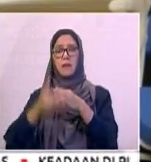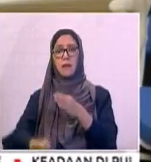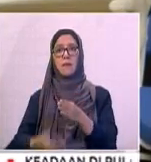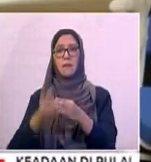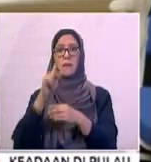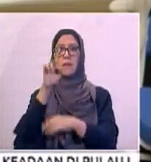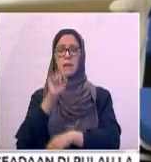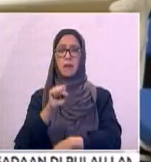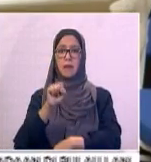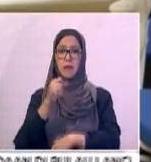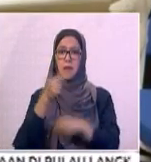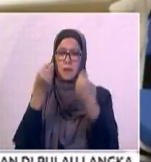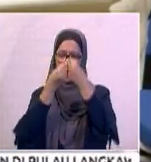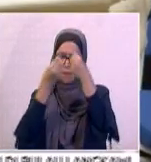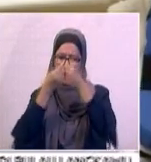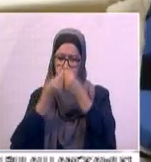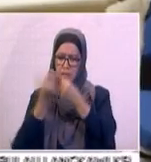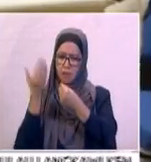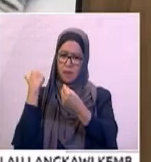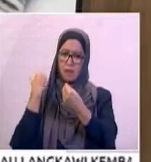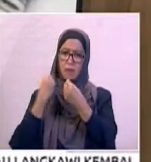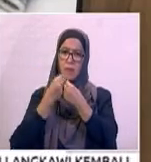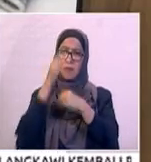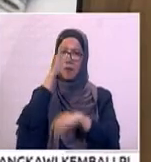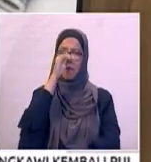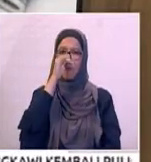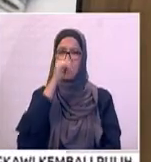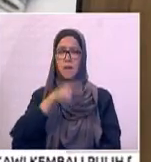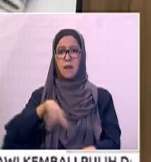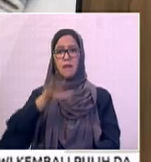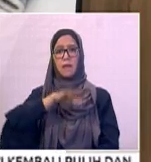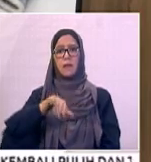kerugian RM172,000.